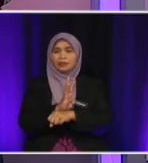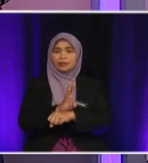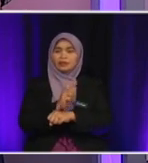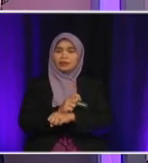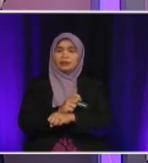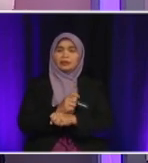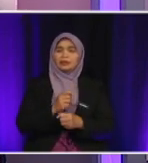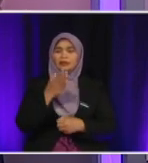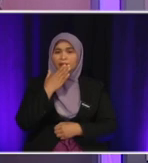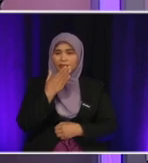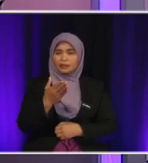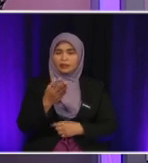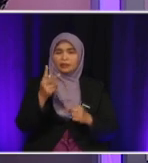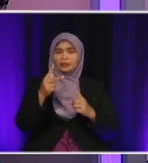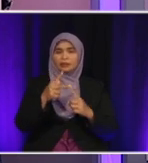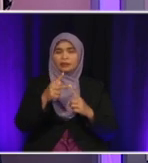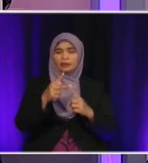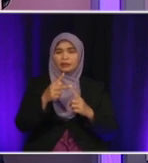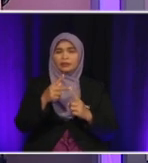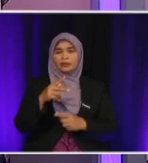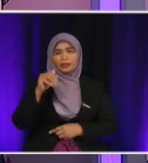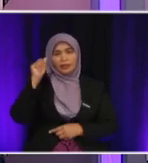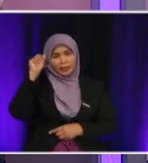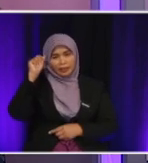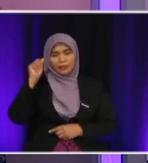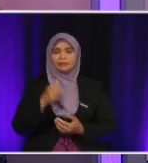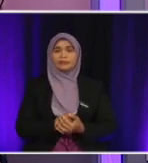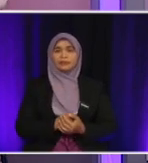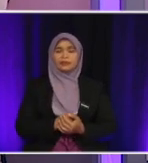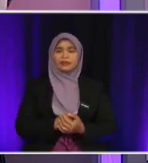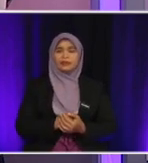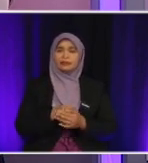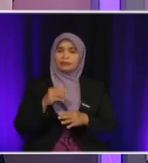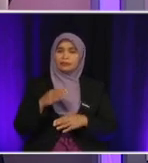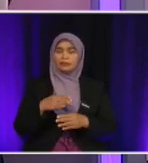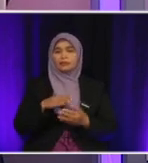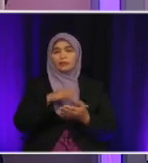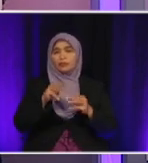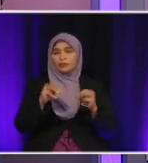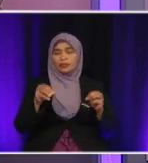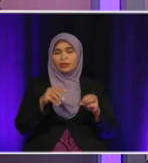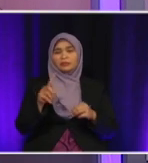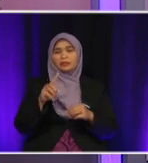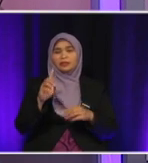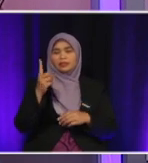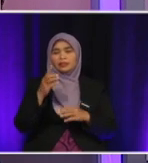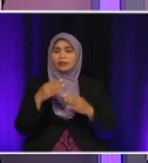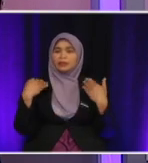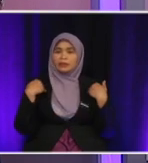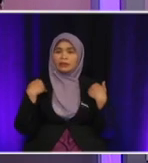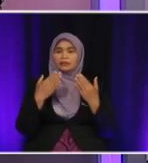Terima kasih kepada saudara Aiman adik-adik di mana saja anda juga ada Alhamdulillah